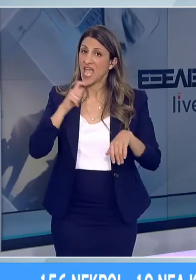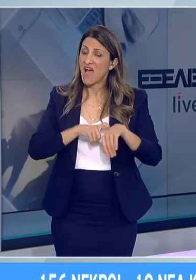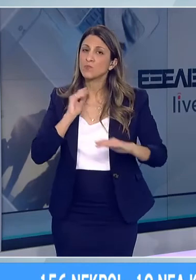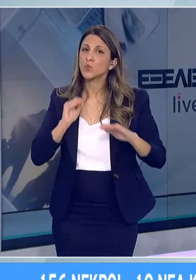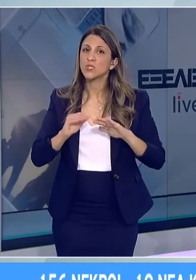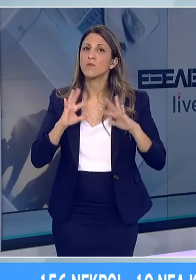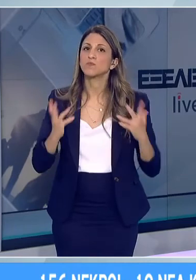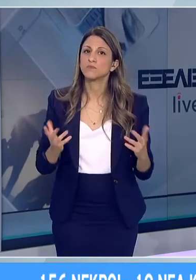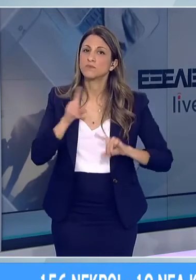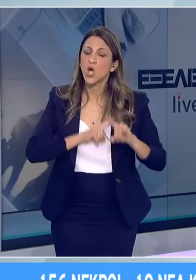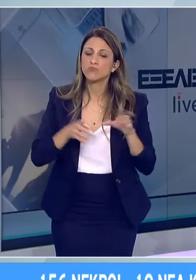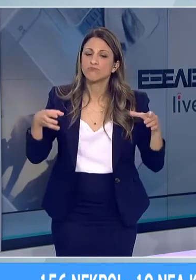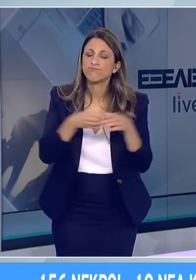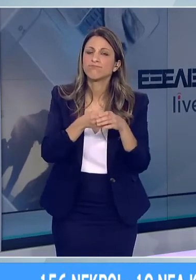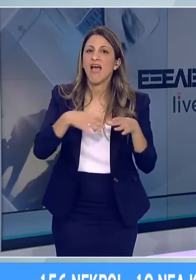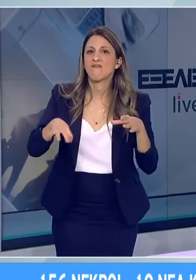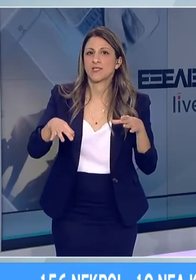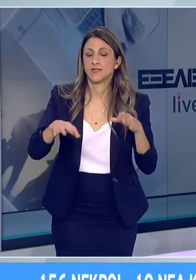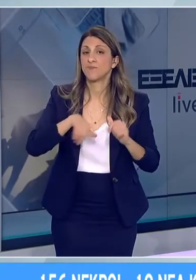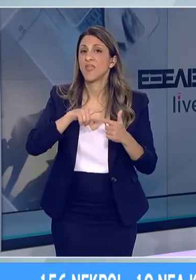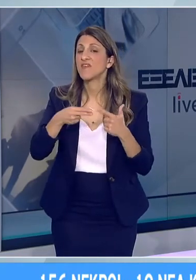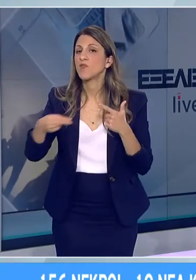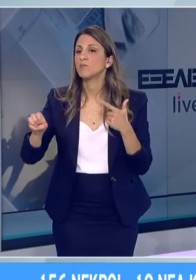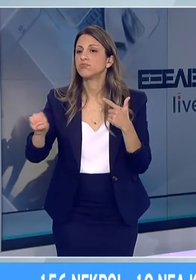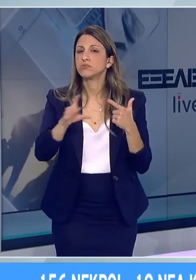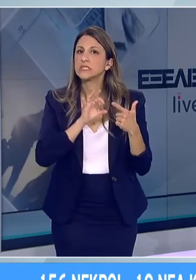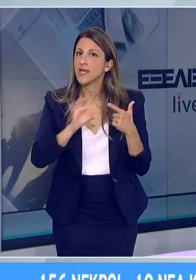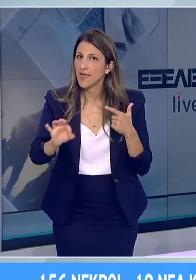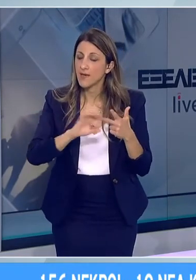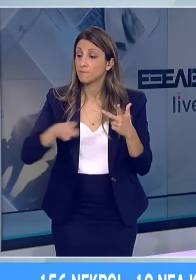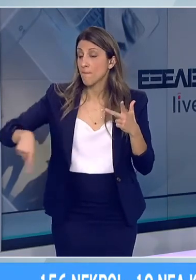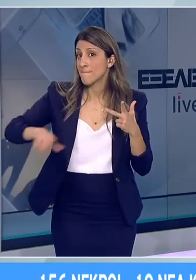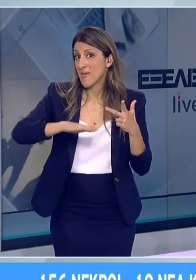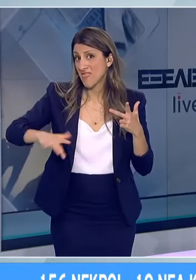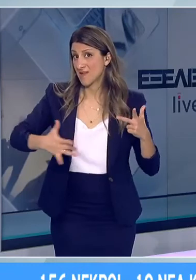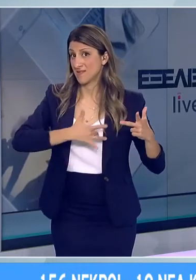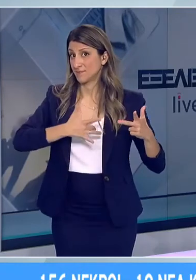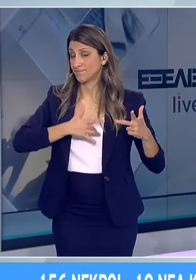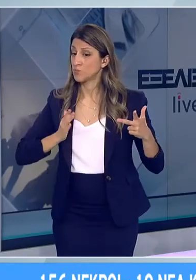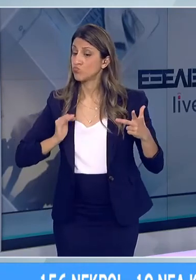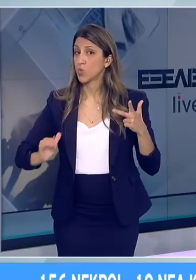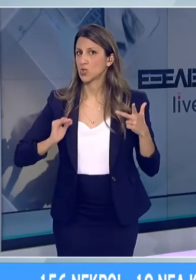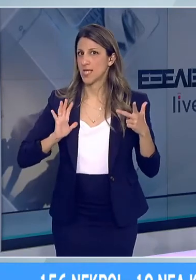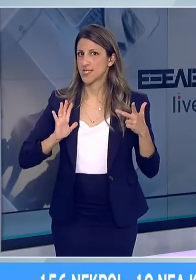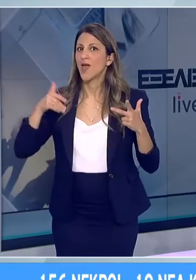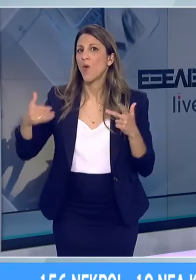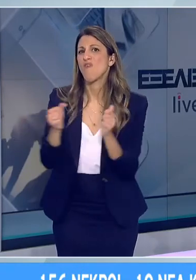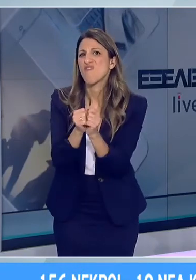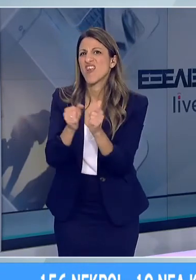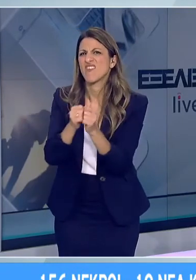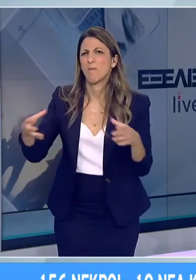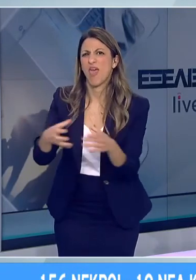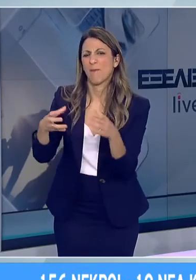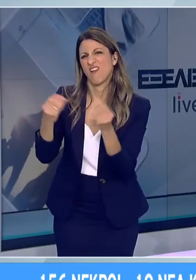ευπαθής ομάδας, στη συνέχιση της μάθησης, στην προστασία και της ψυχικής υγείας βέβαια του παιδιού μέσα από την κοινωνική επαφή στο σχολείο,